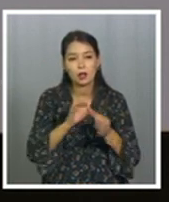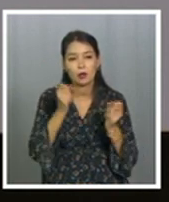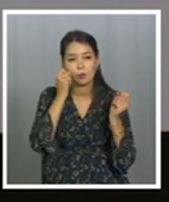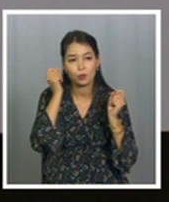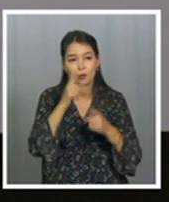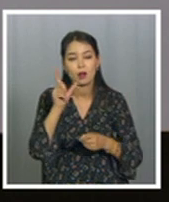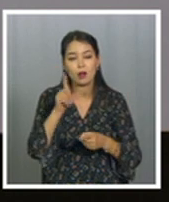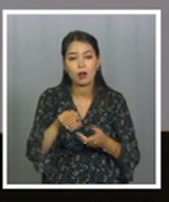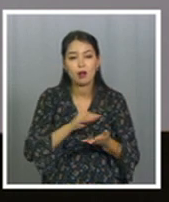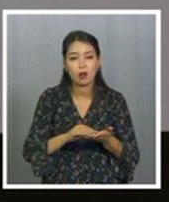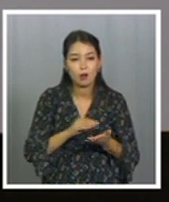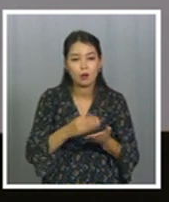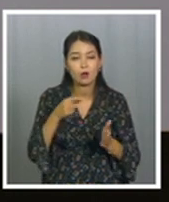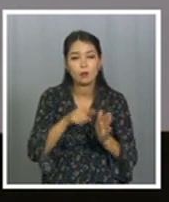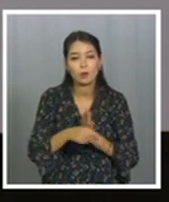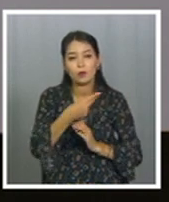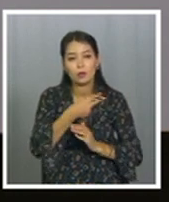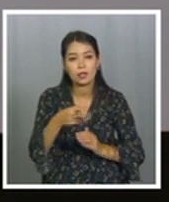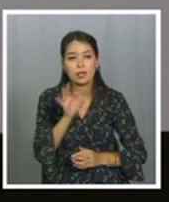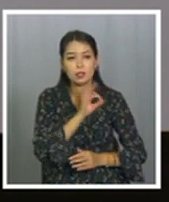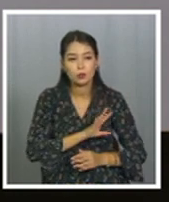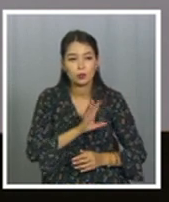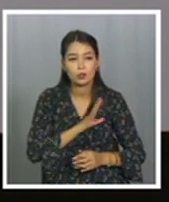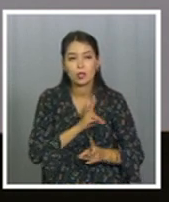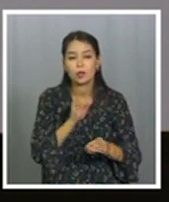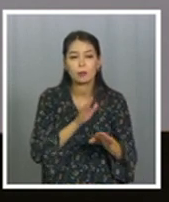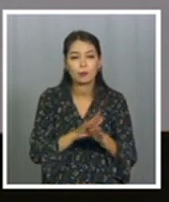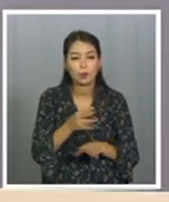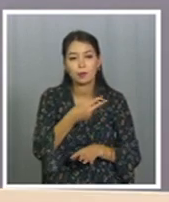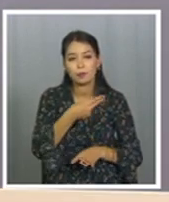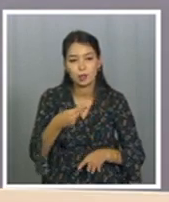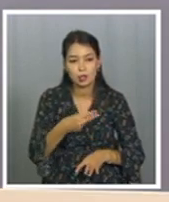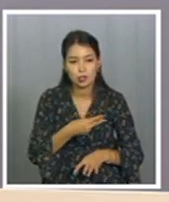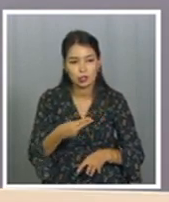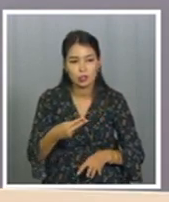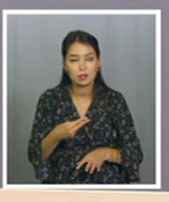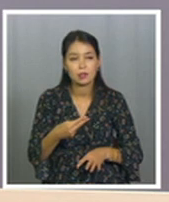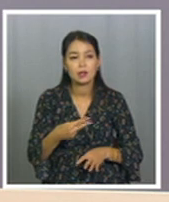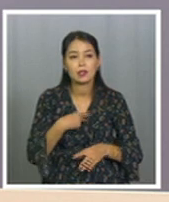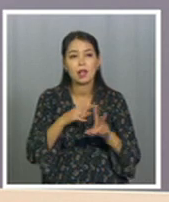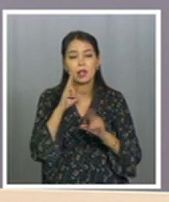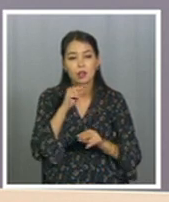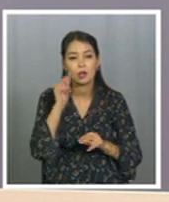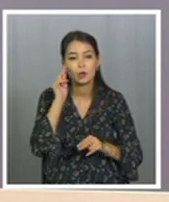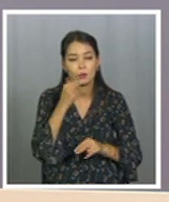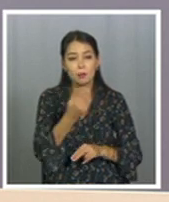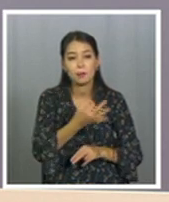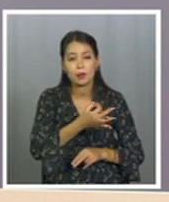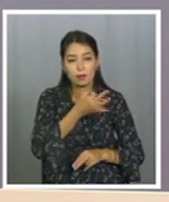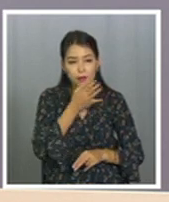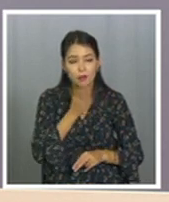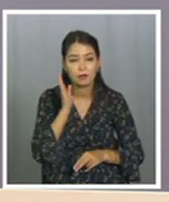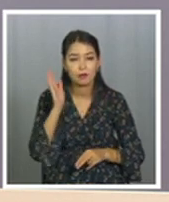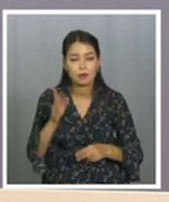авторскую позицию в тексте, использовали неполные предложения. Надеюсь, урок вам понравился.